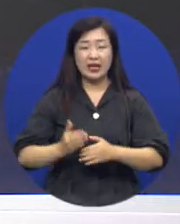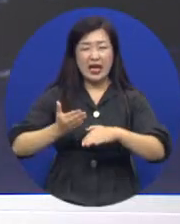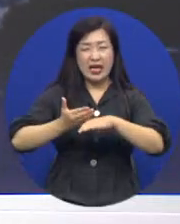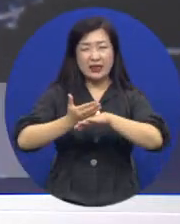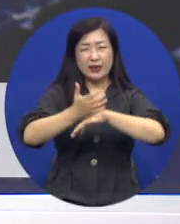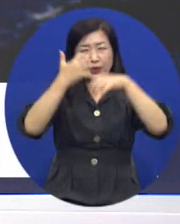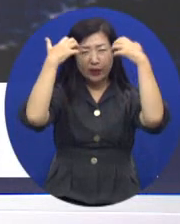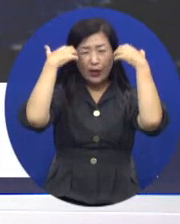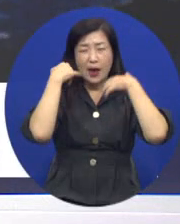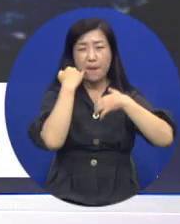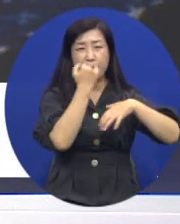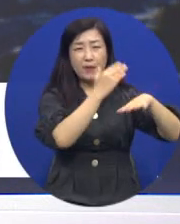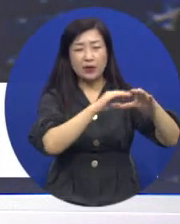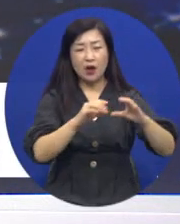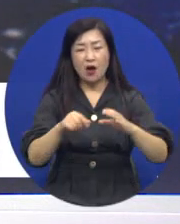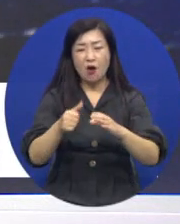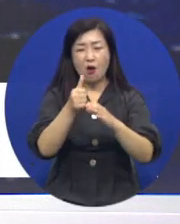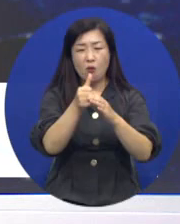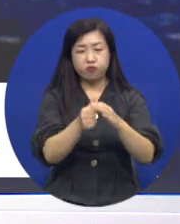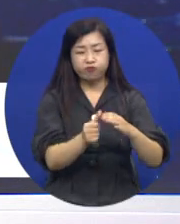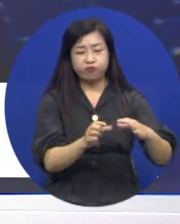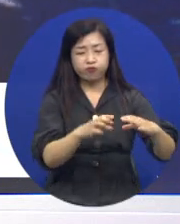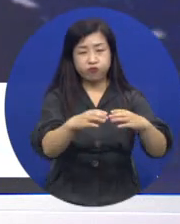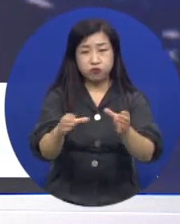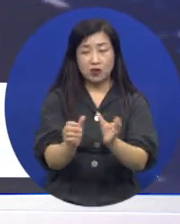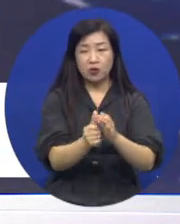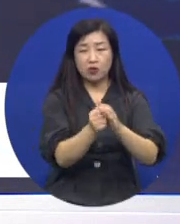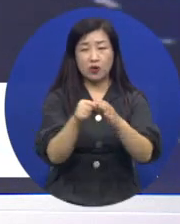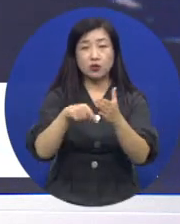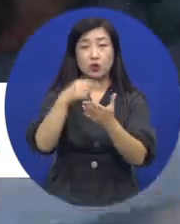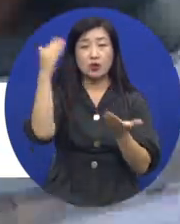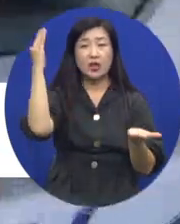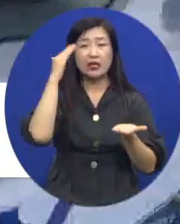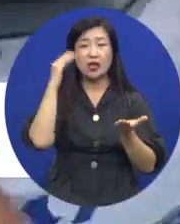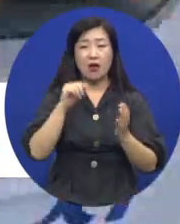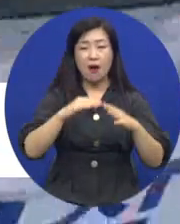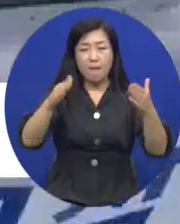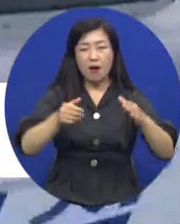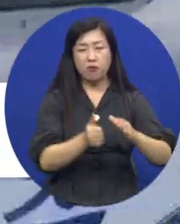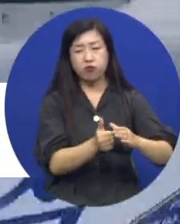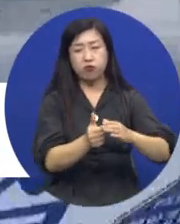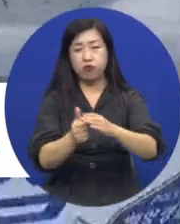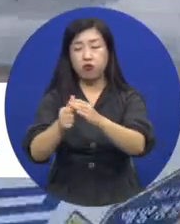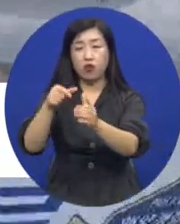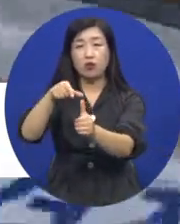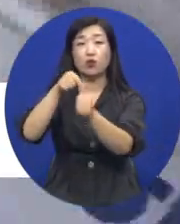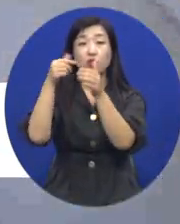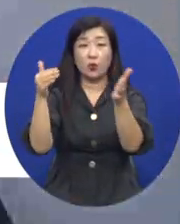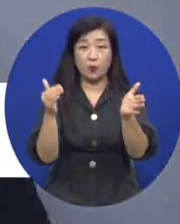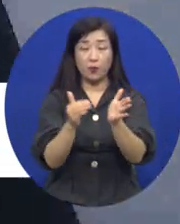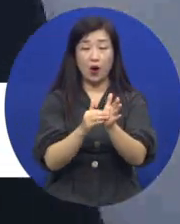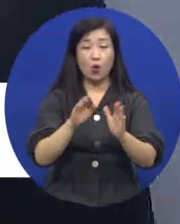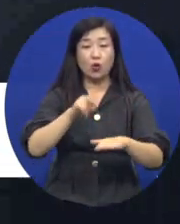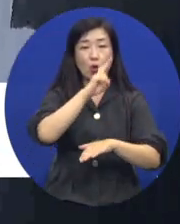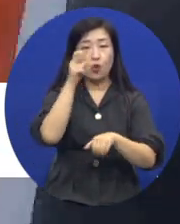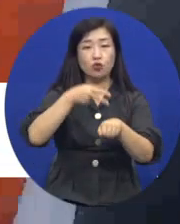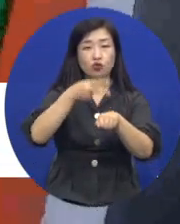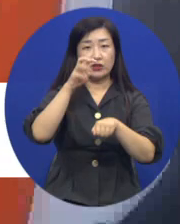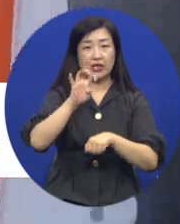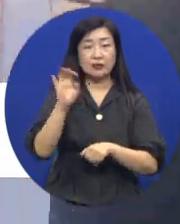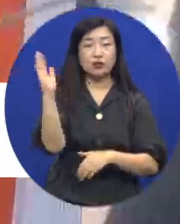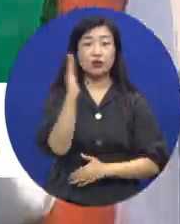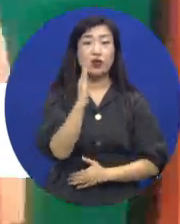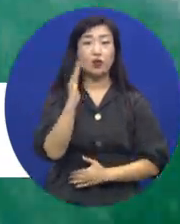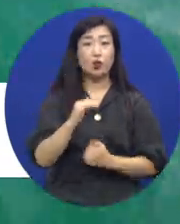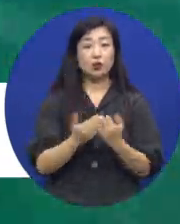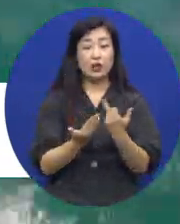늦더위에 바다에서 튜브를 타고 물놀이 하던 초등학생이 바람에 떠밀려 가다가 구조됐습니다. 오늘 오후 2시